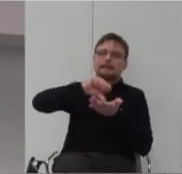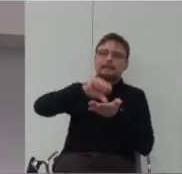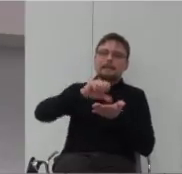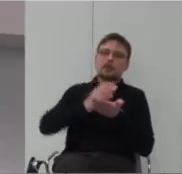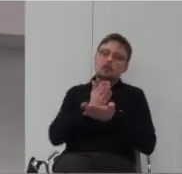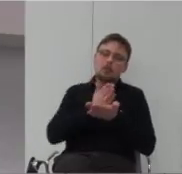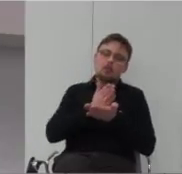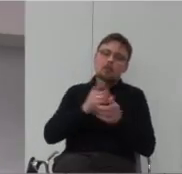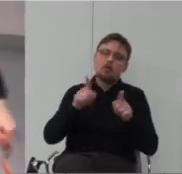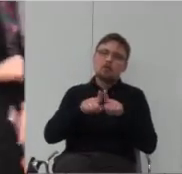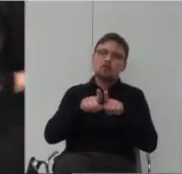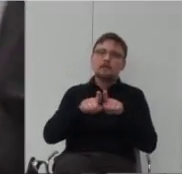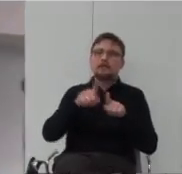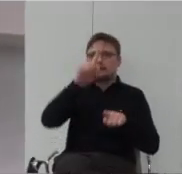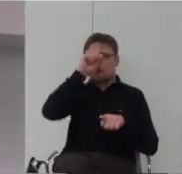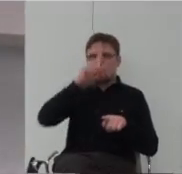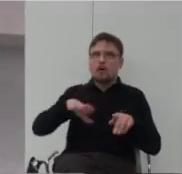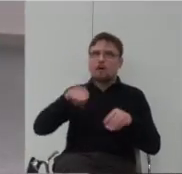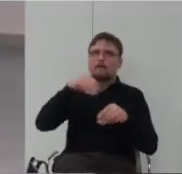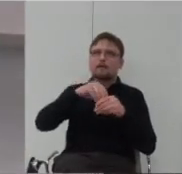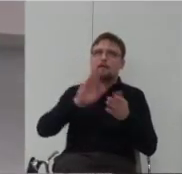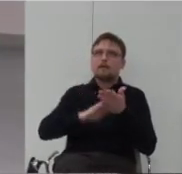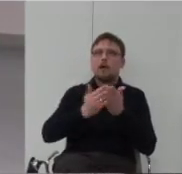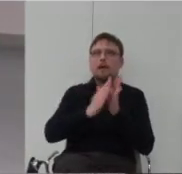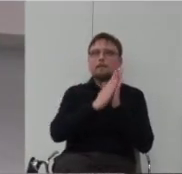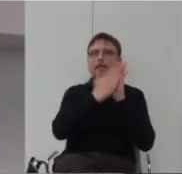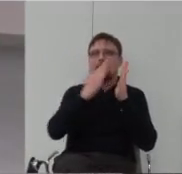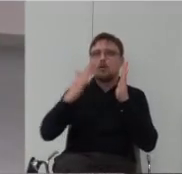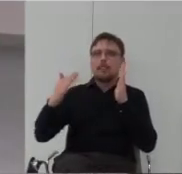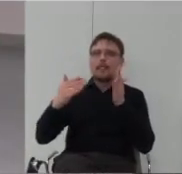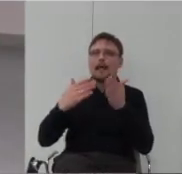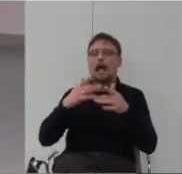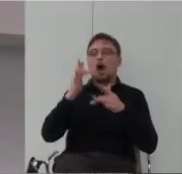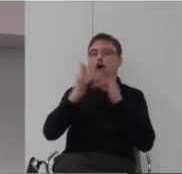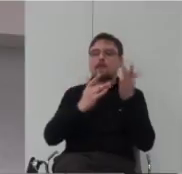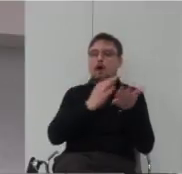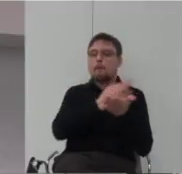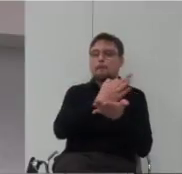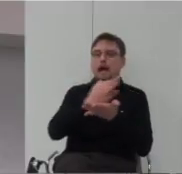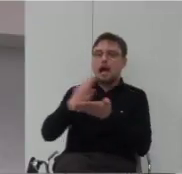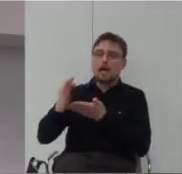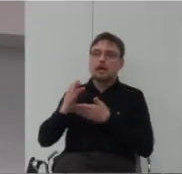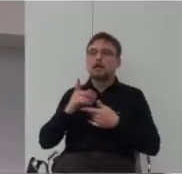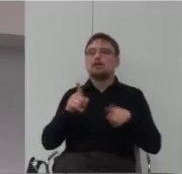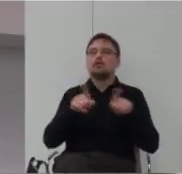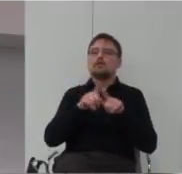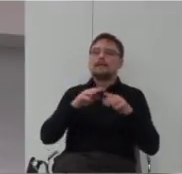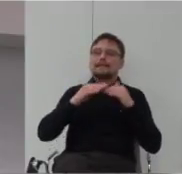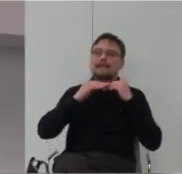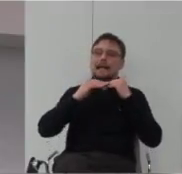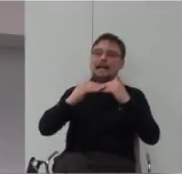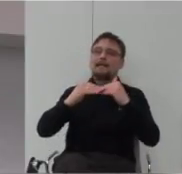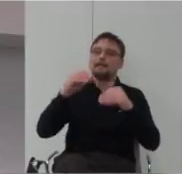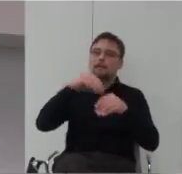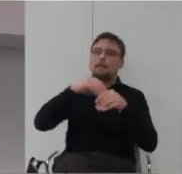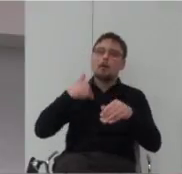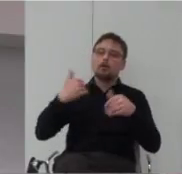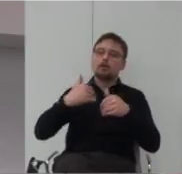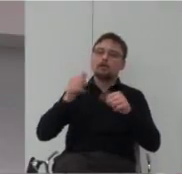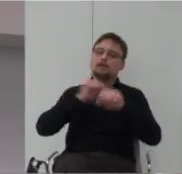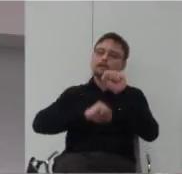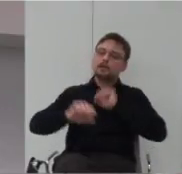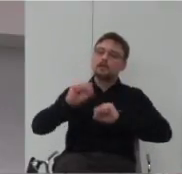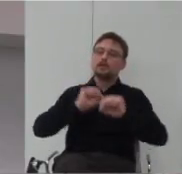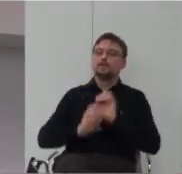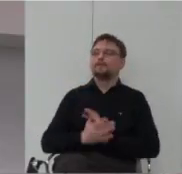środka, który mieści w sobie centrum usługowe i społeczne. Mamy tutaj bibliotekę, mamy parking